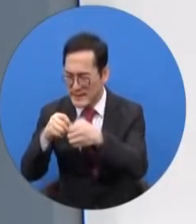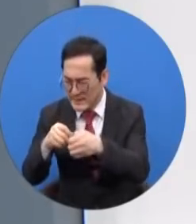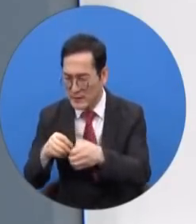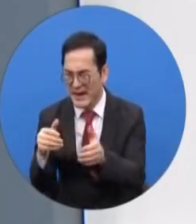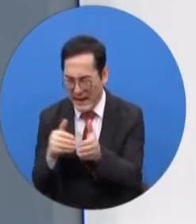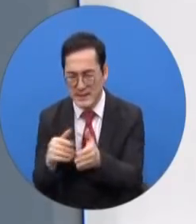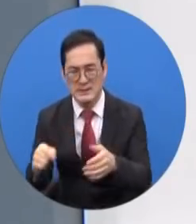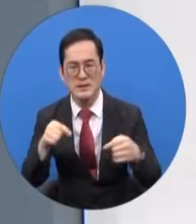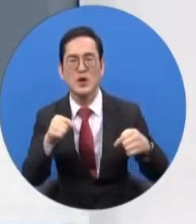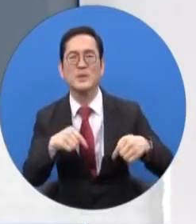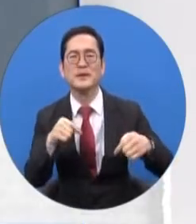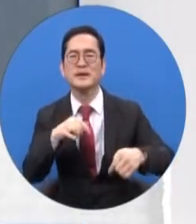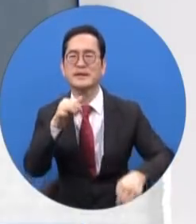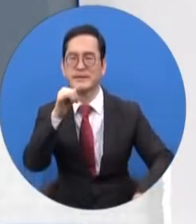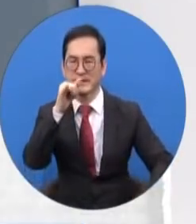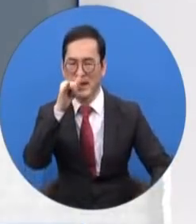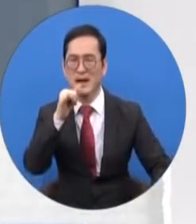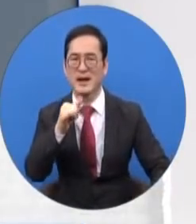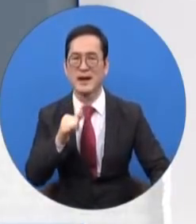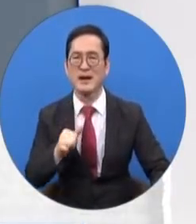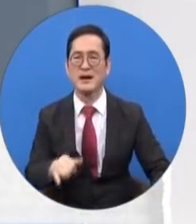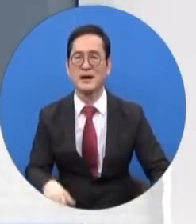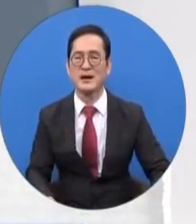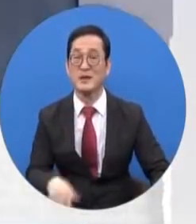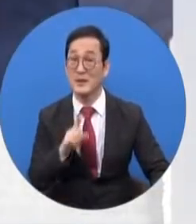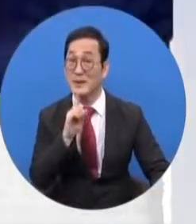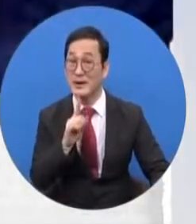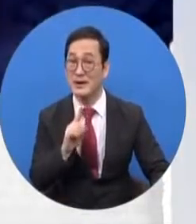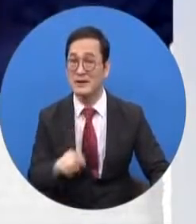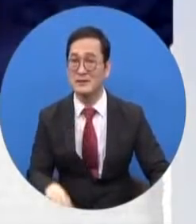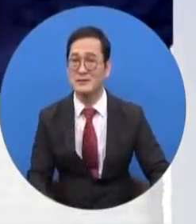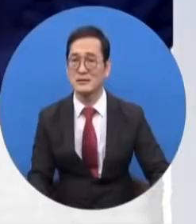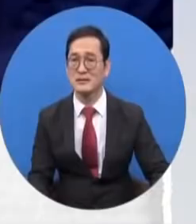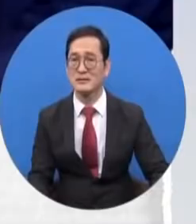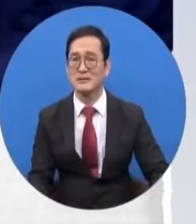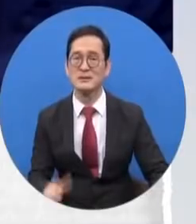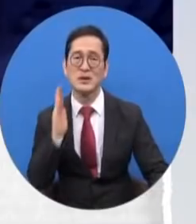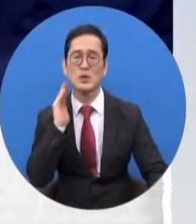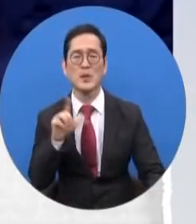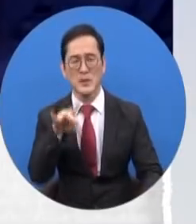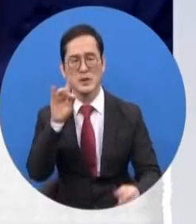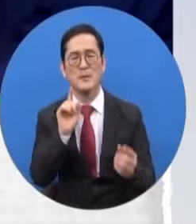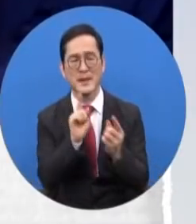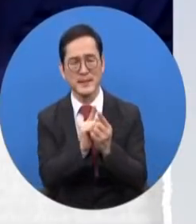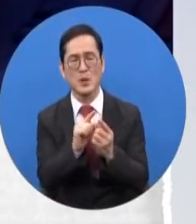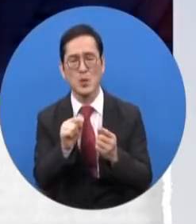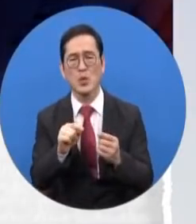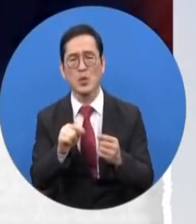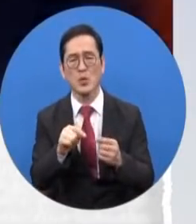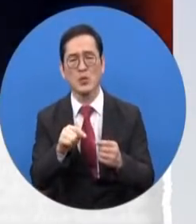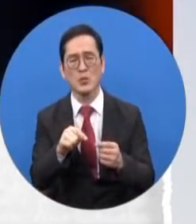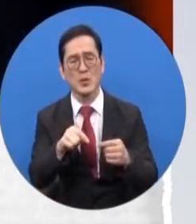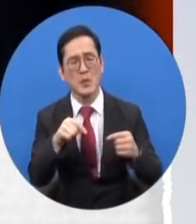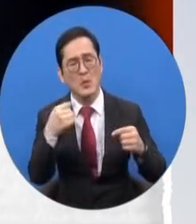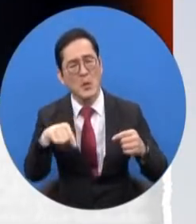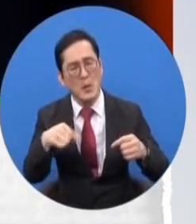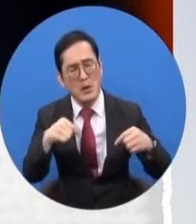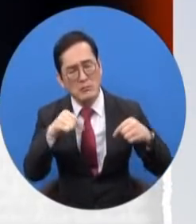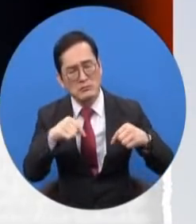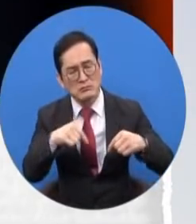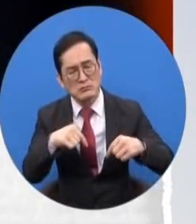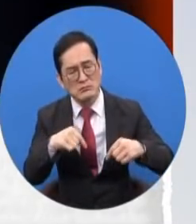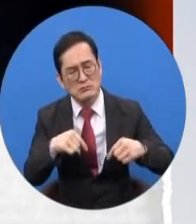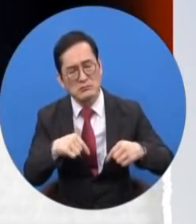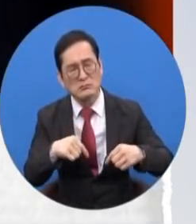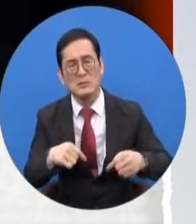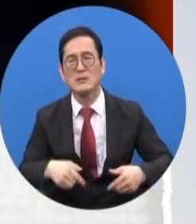당선인이 만나야 그 다음에 실무적으로 다른 것들이 이렇게 협의가 진행이 되는 거잖아요. 그리고 이번에는 특히나 청와대 안 쓰겠다고 하니까 더더욱